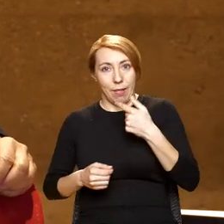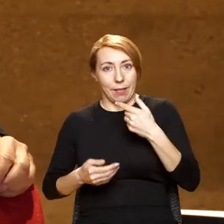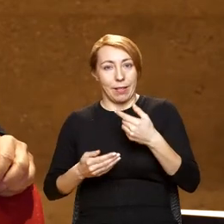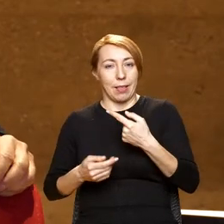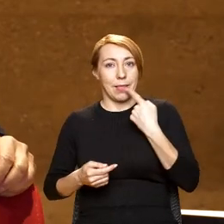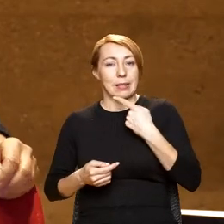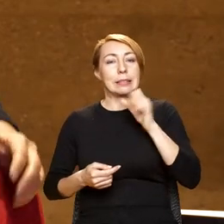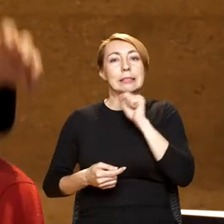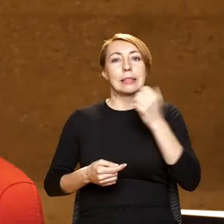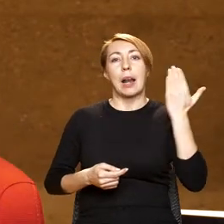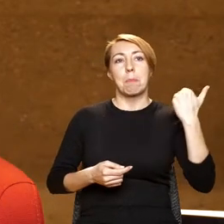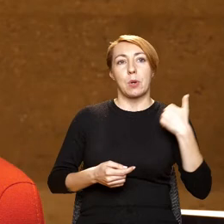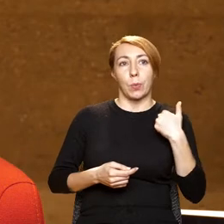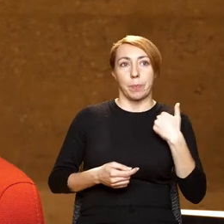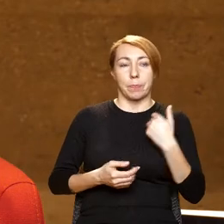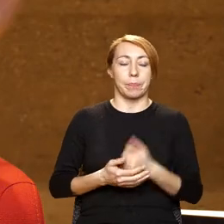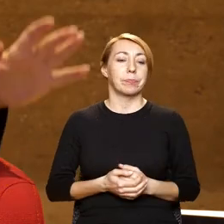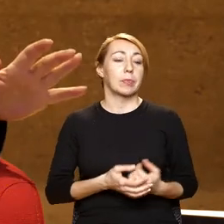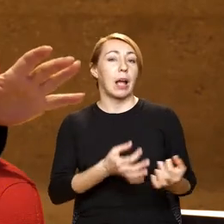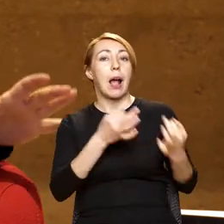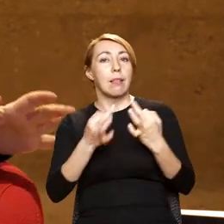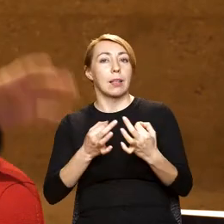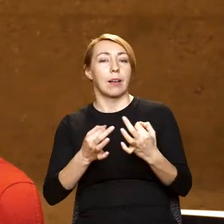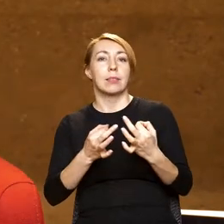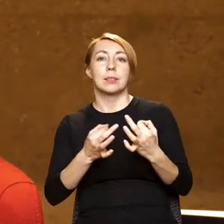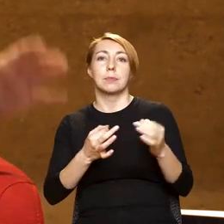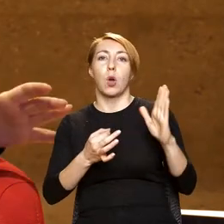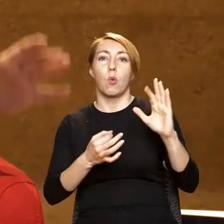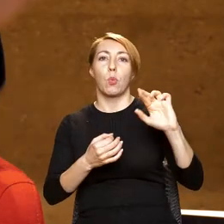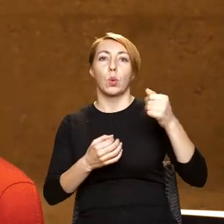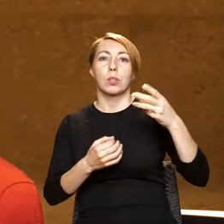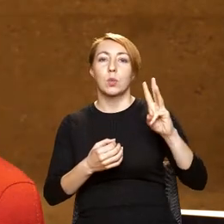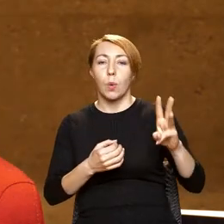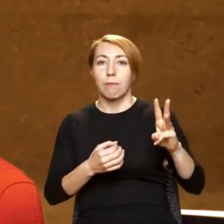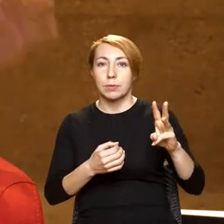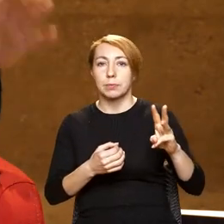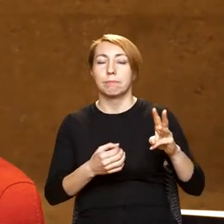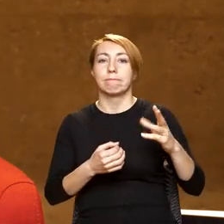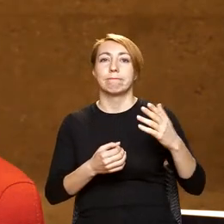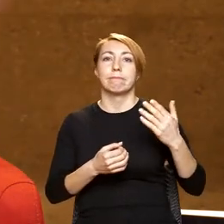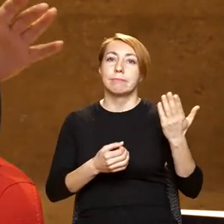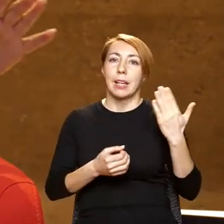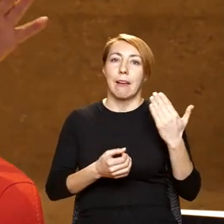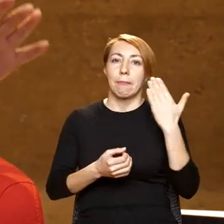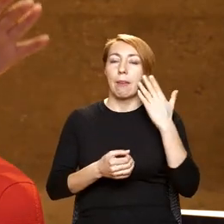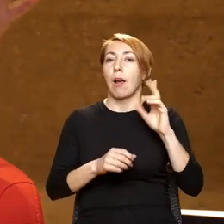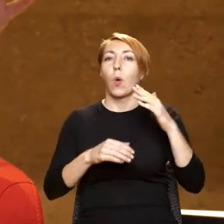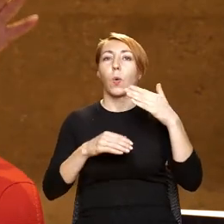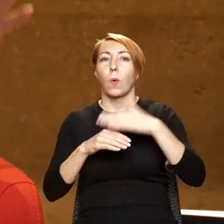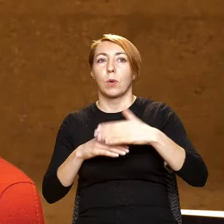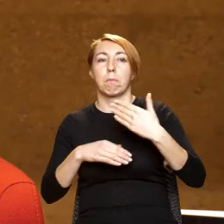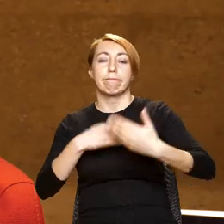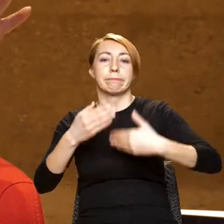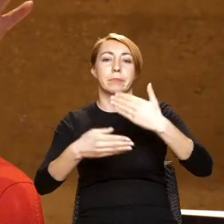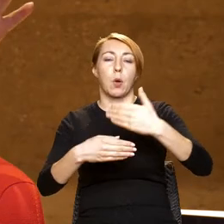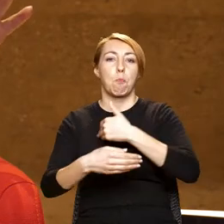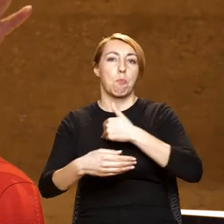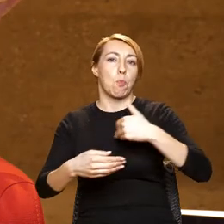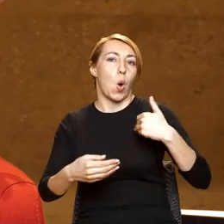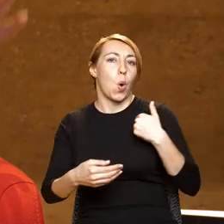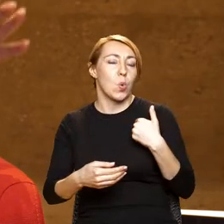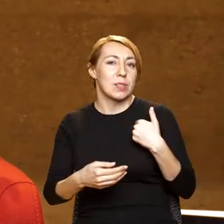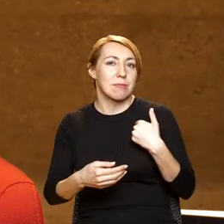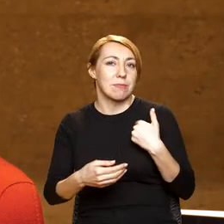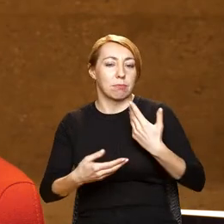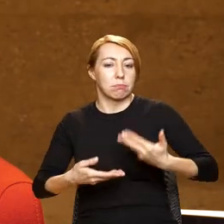popularności Bronisława Piłsudskiego. Wiemy, jak skończył, potem Polska się odradza, prawda? Bardzo ciężki